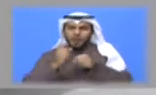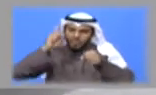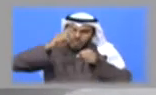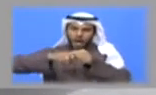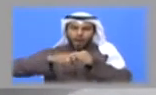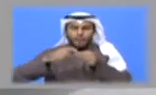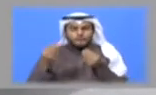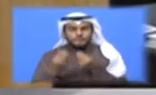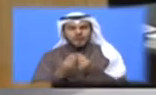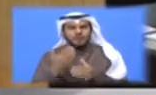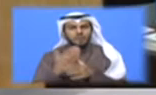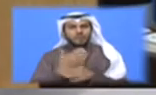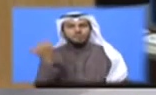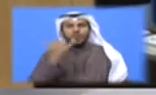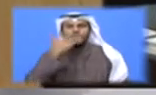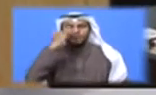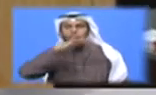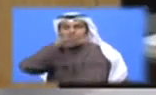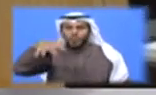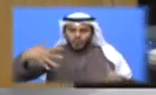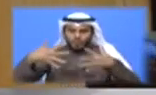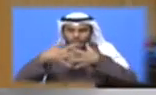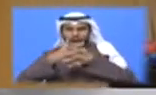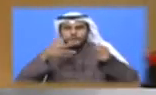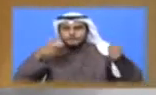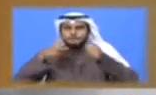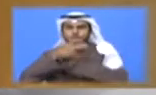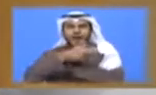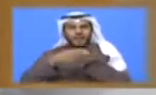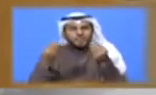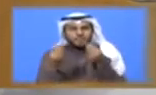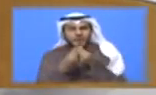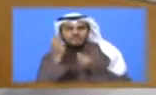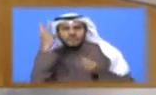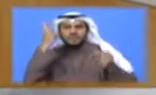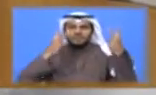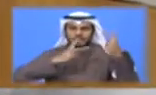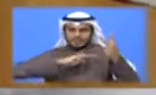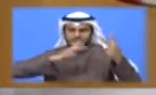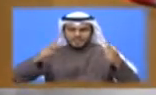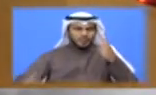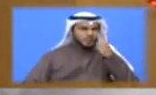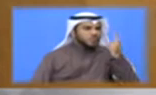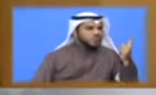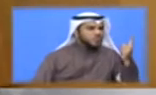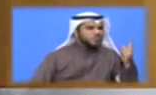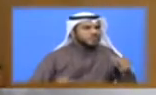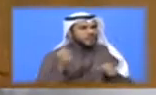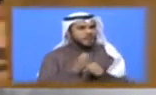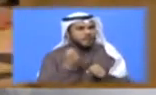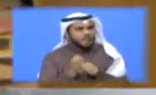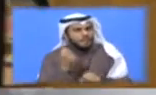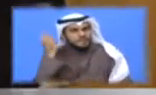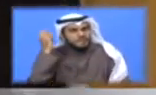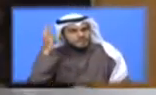لدعم وتمكين الشباب. المعرض ضم العديد من المشاريع الهامة والمبتكرة التي تواكب متطلبات العصر